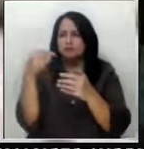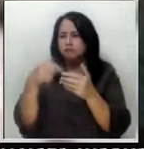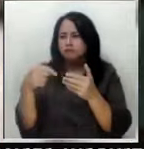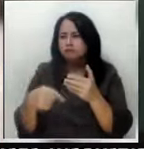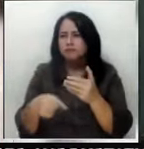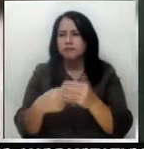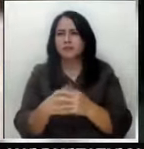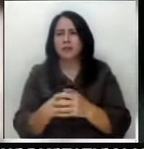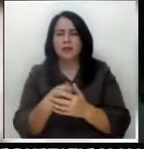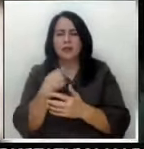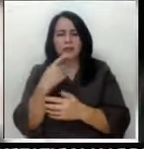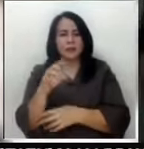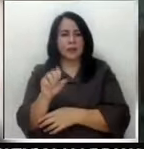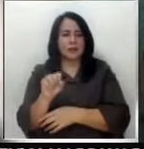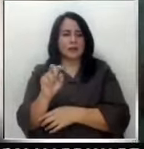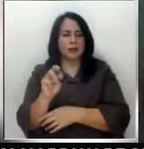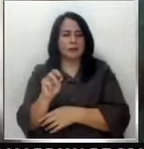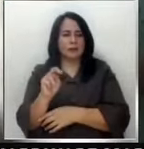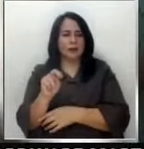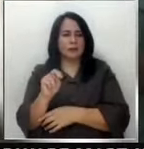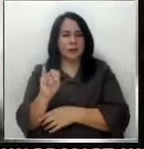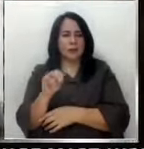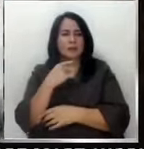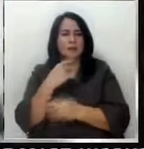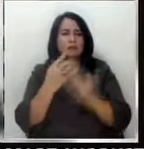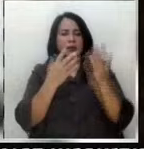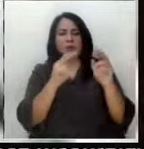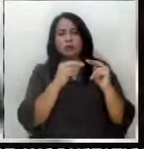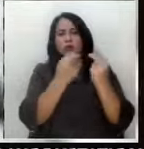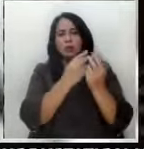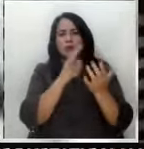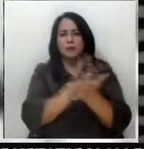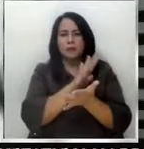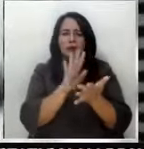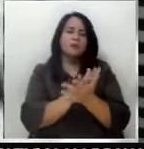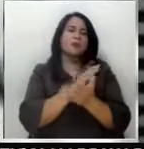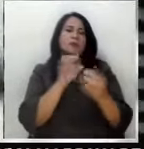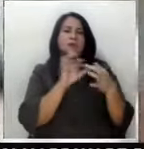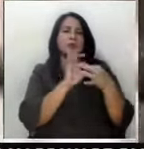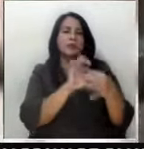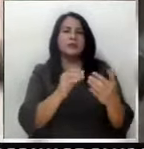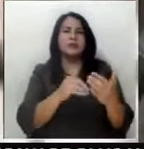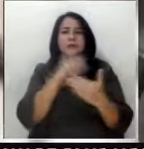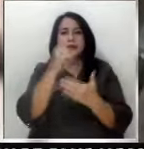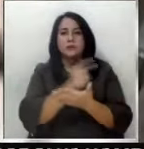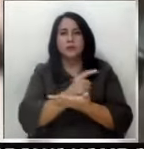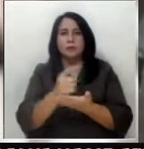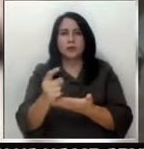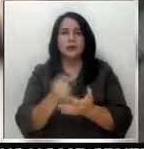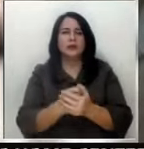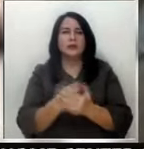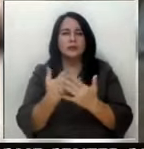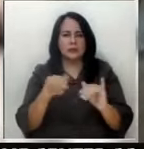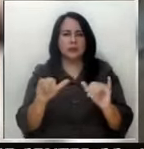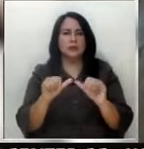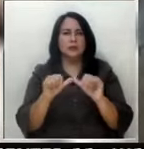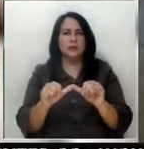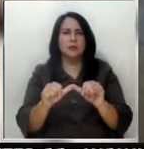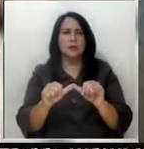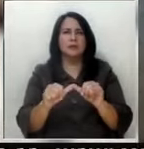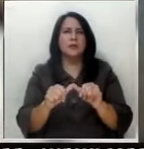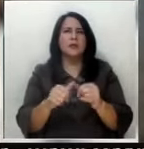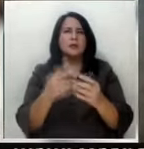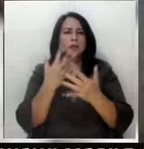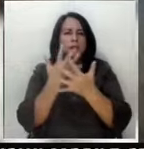ng SMNI, magsusumite sila ng position paper kaugnay niyan sa susunod na linggo. Nananatili namang nakadetine sa kamera